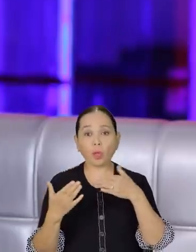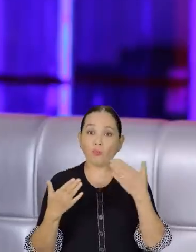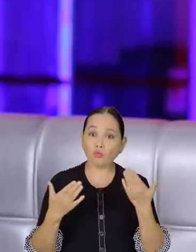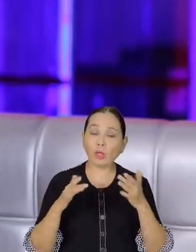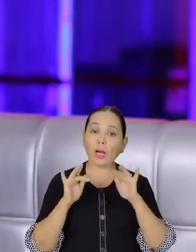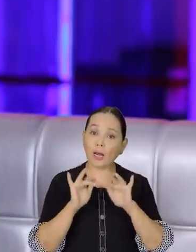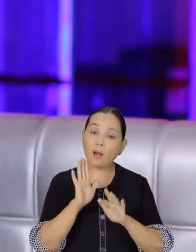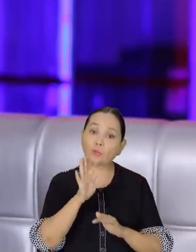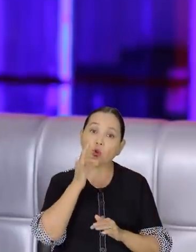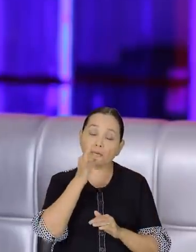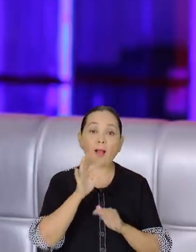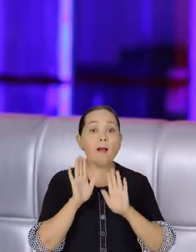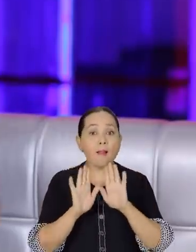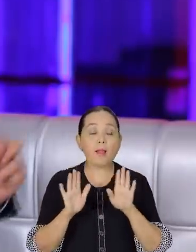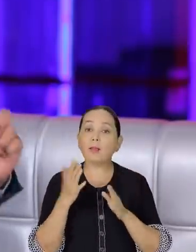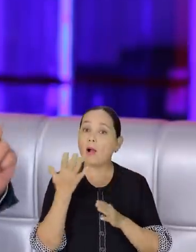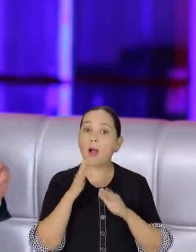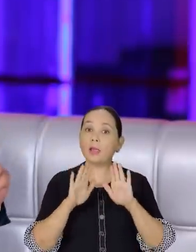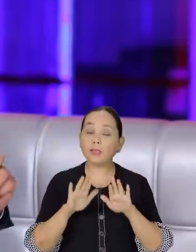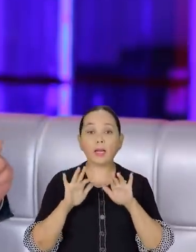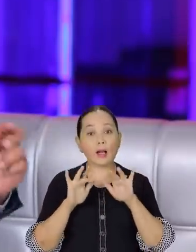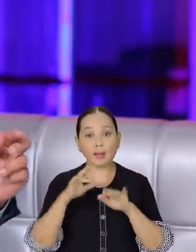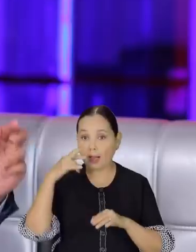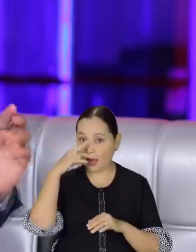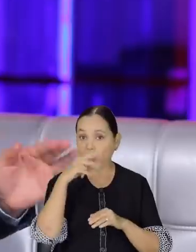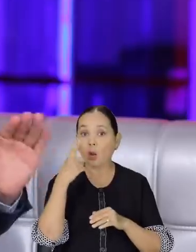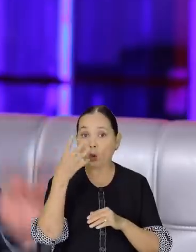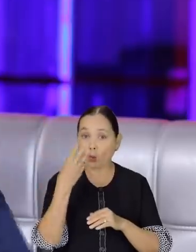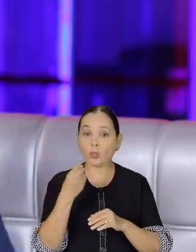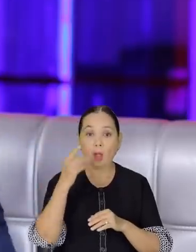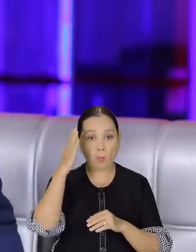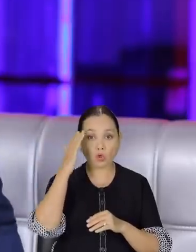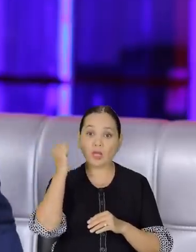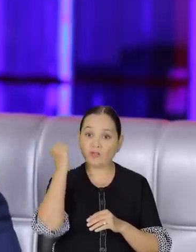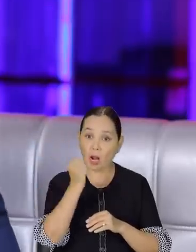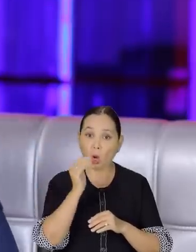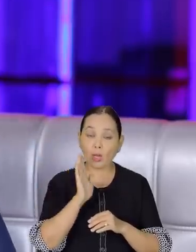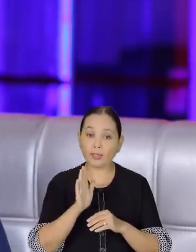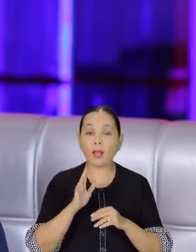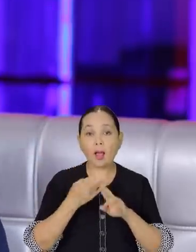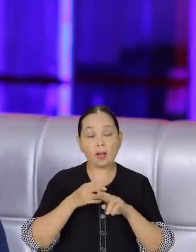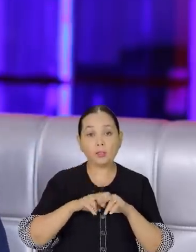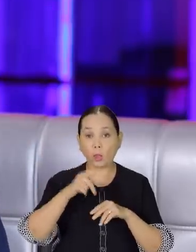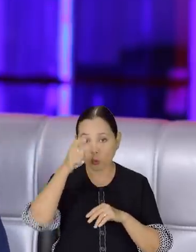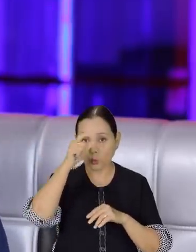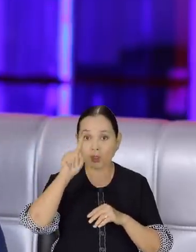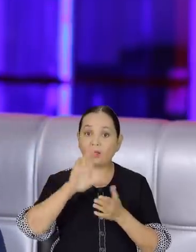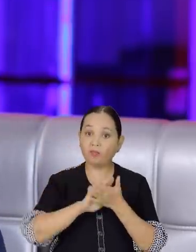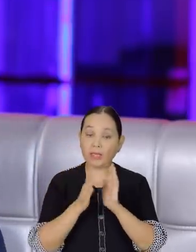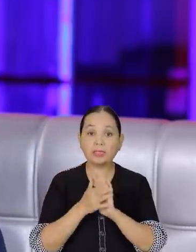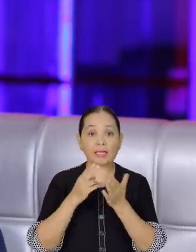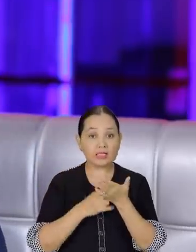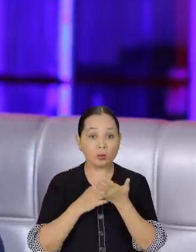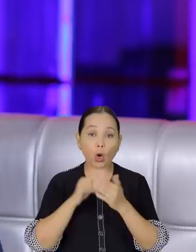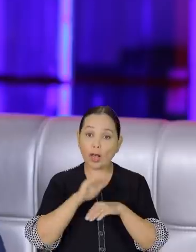bunday qilamiz deyiladi. Lekin qayerdadir qilingan xato kun kelib boshqa falokat keltirishini ana shu Turkiyadagi vaziyat ham